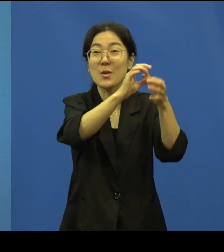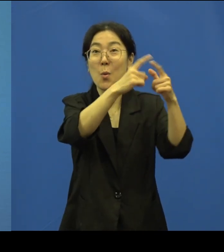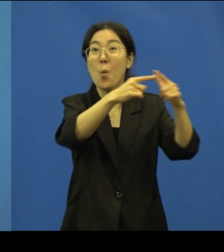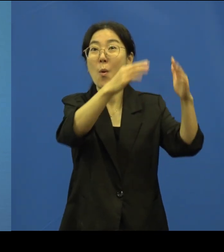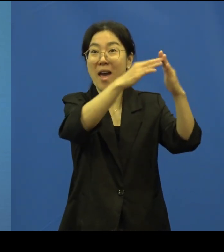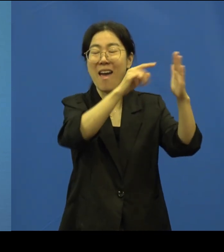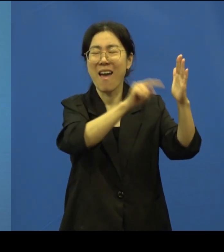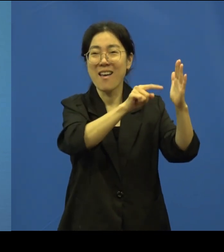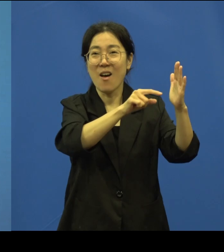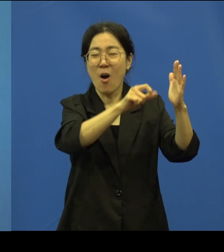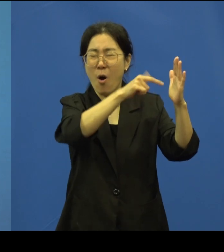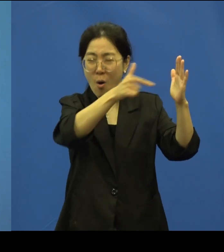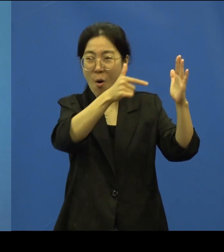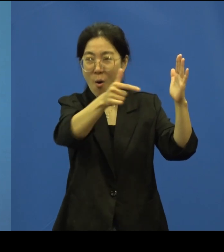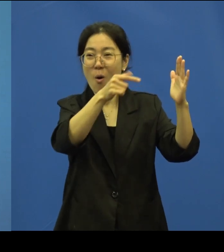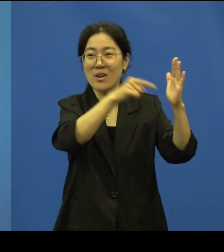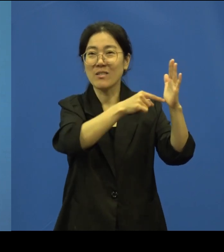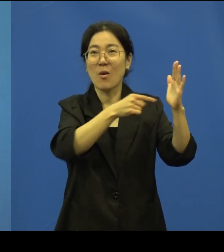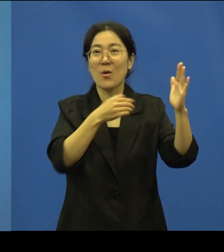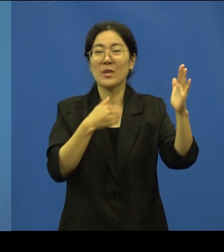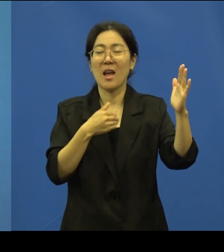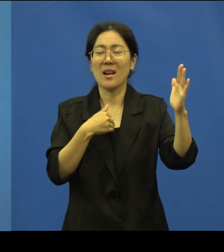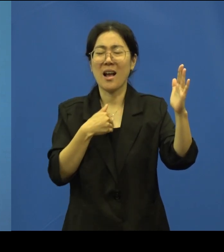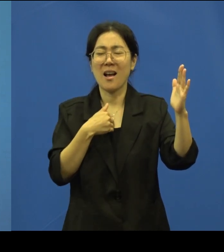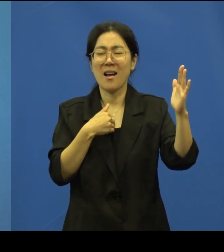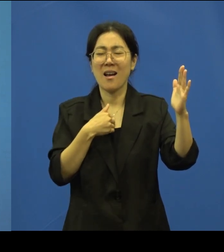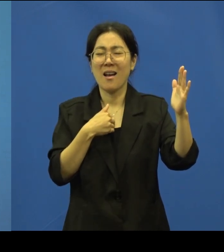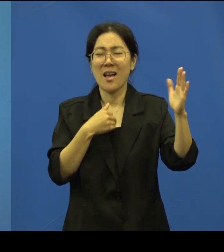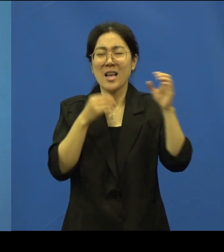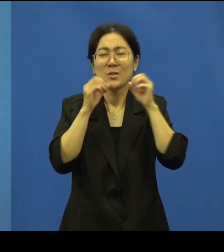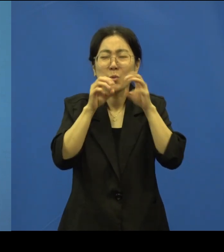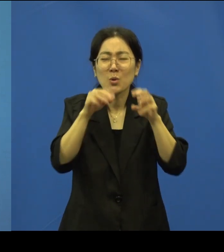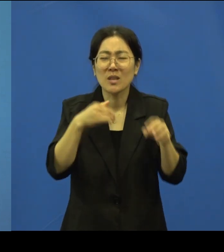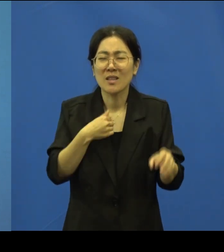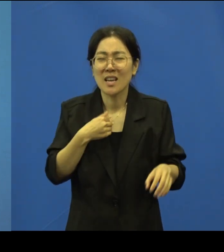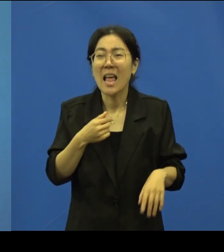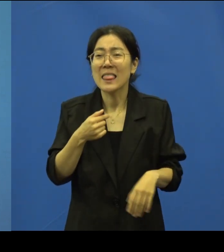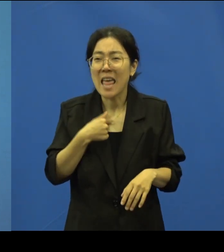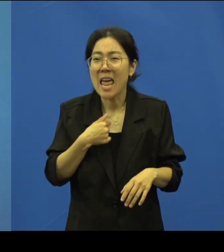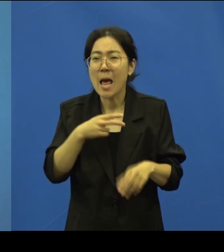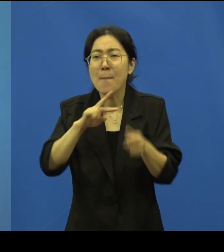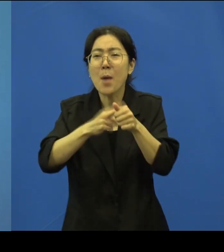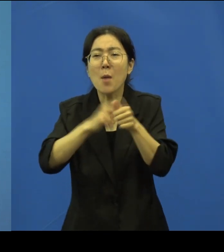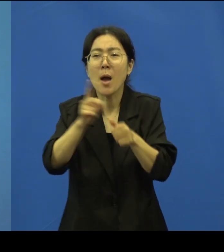당시에 사랑의 교회에서 제가 아주 아픈 걸로 소문이 난 사람이었어요.